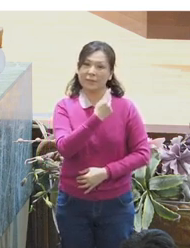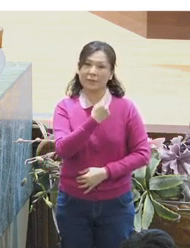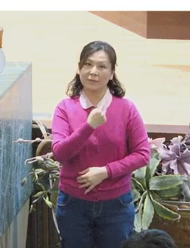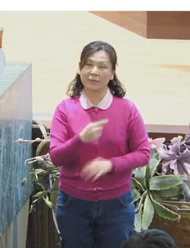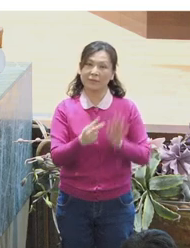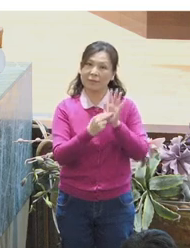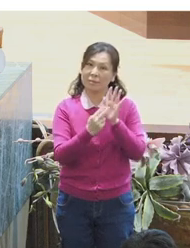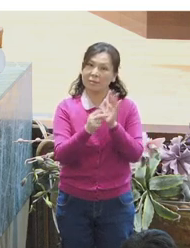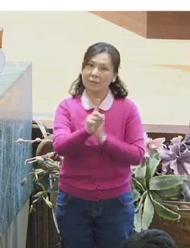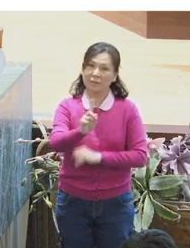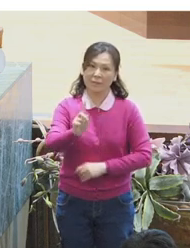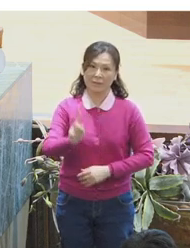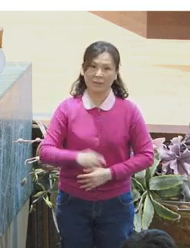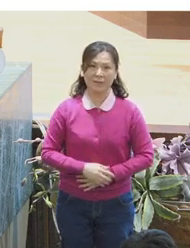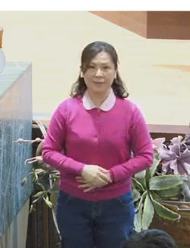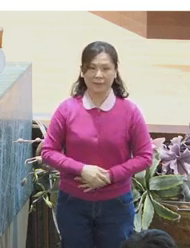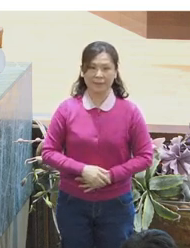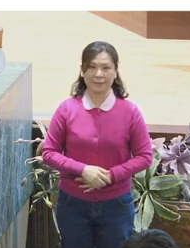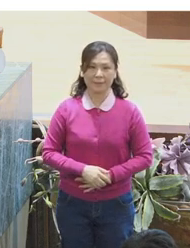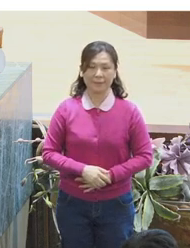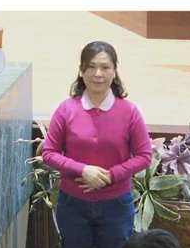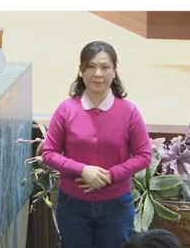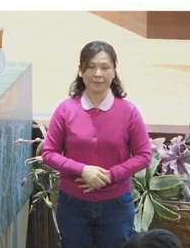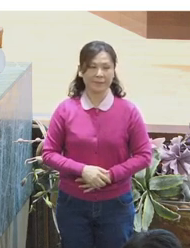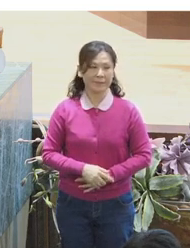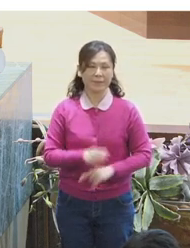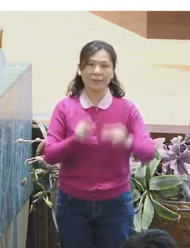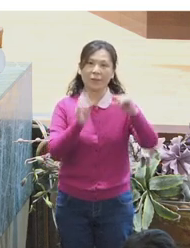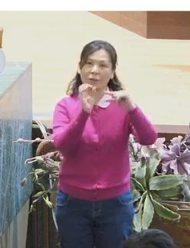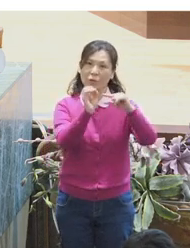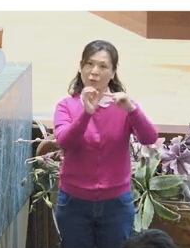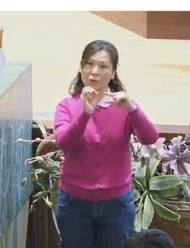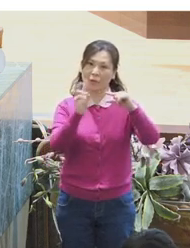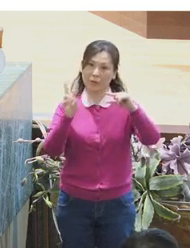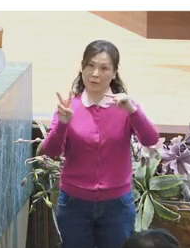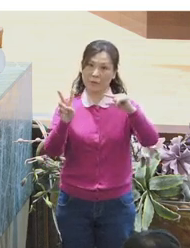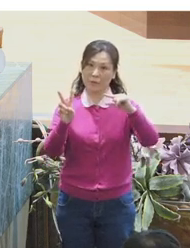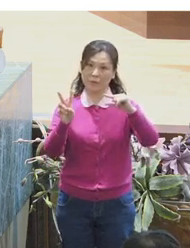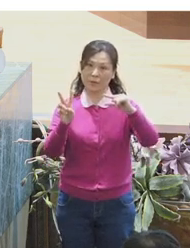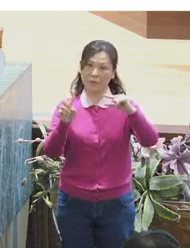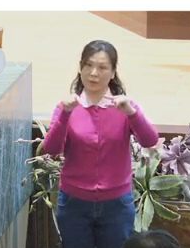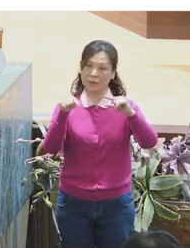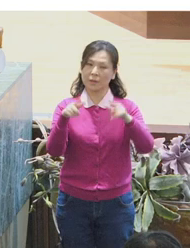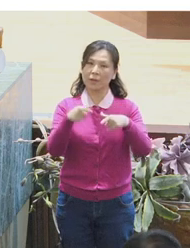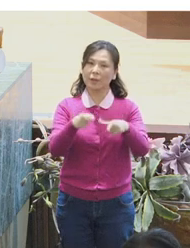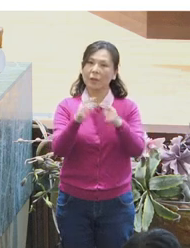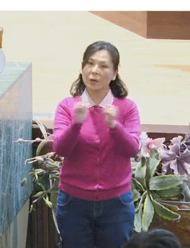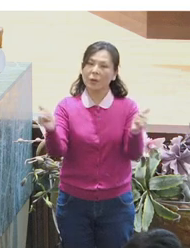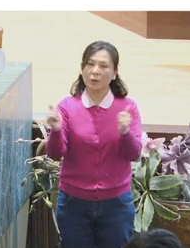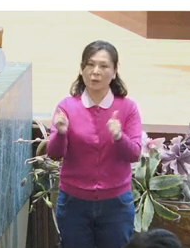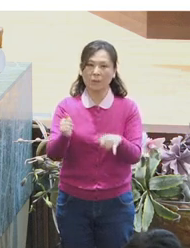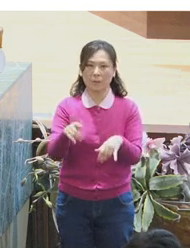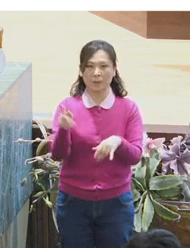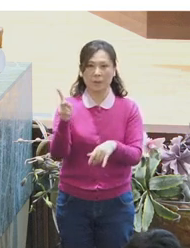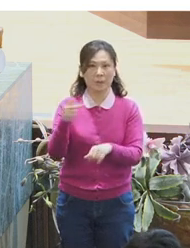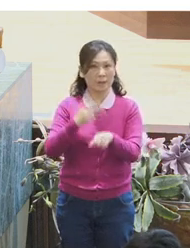说，这个比较是聚灵B这样的一个公民科技社群哈，